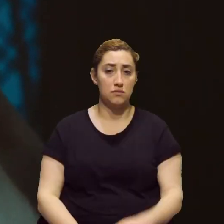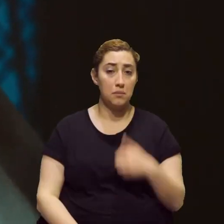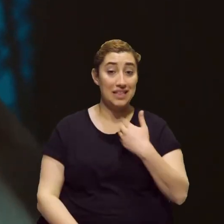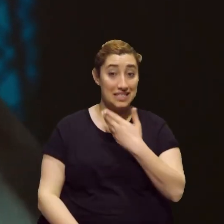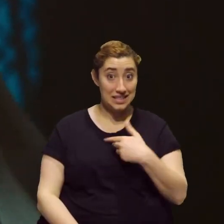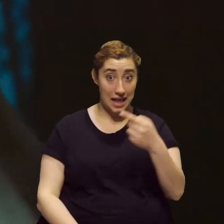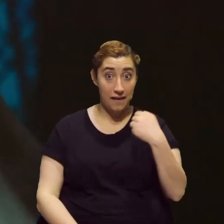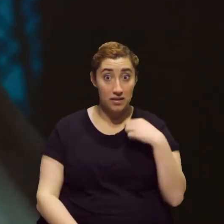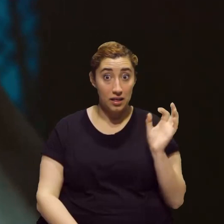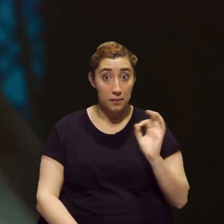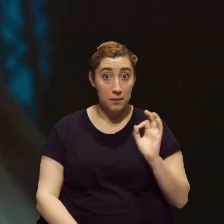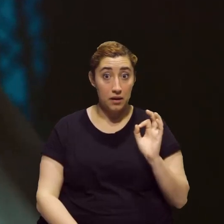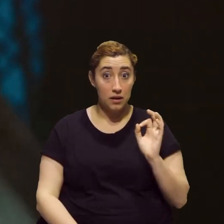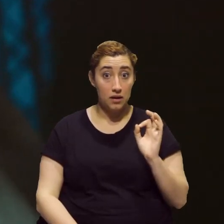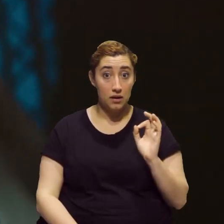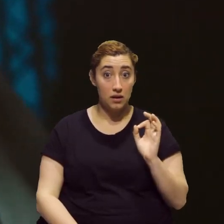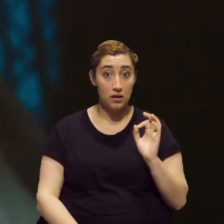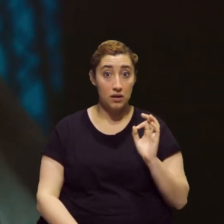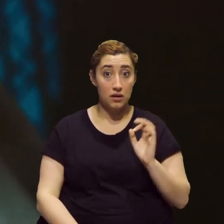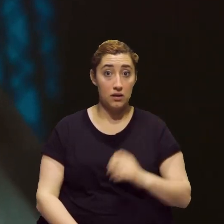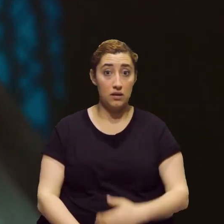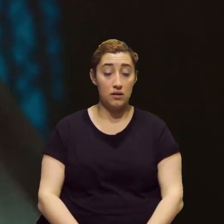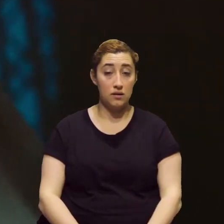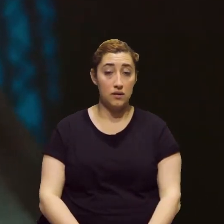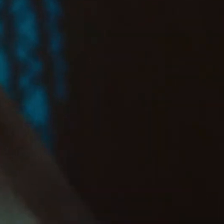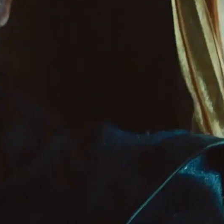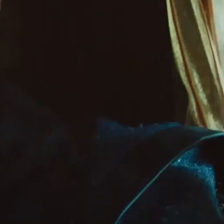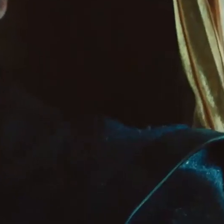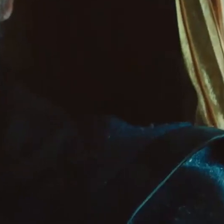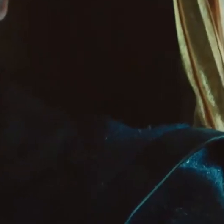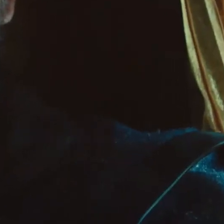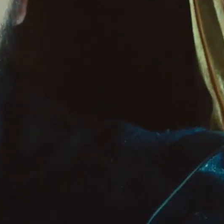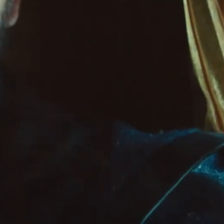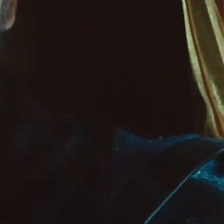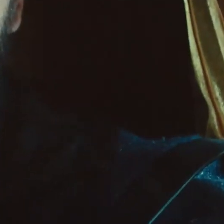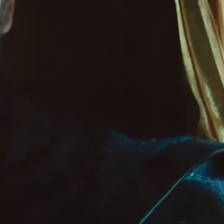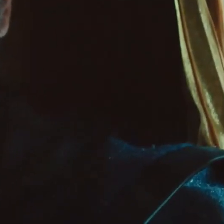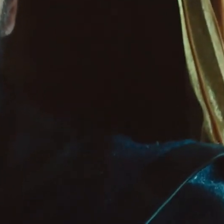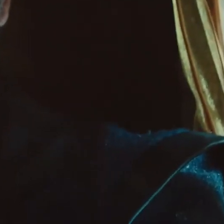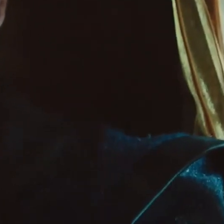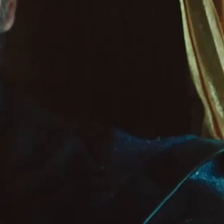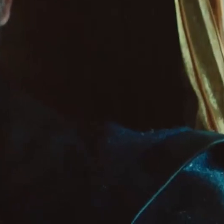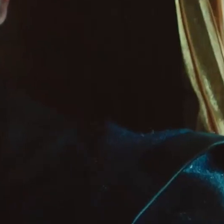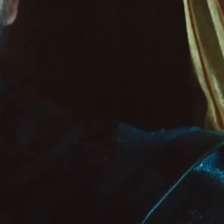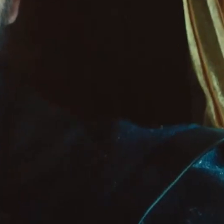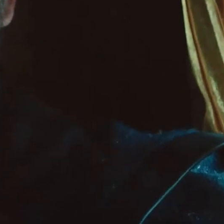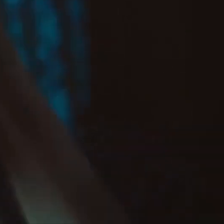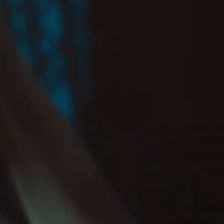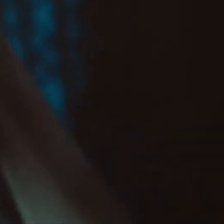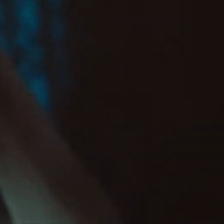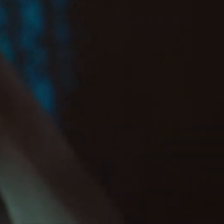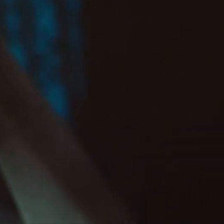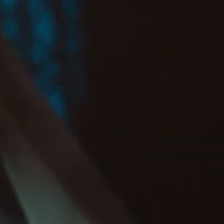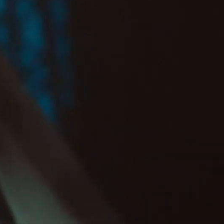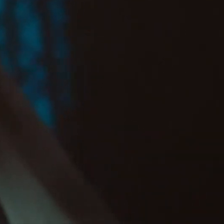Beni sevdin değil mi? Mustafa gözünü kırpmadan cezalandırır gibi tepkisizce Leyla'ya bakıyor.